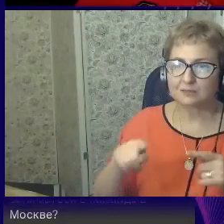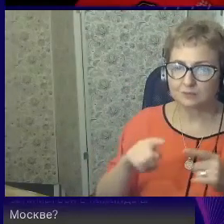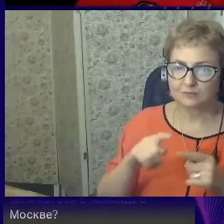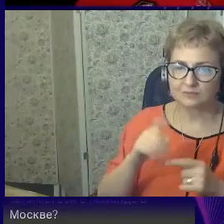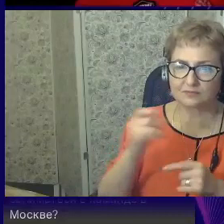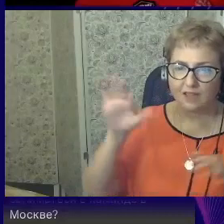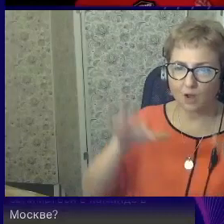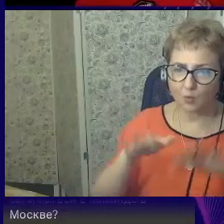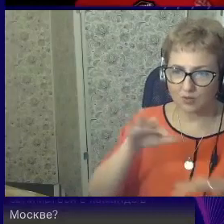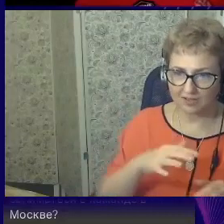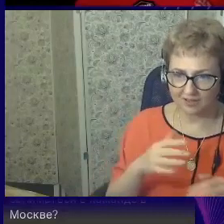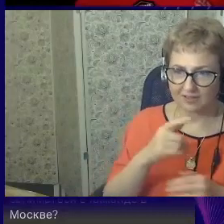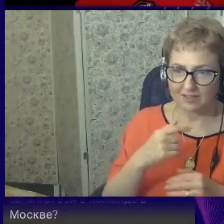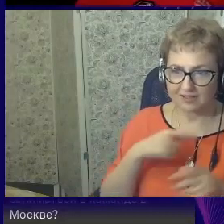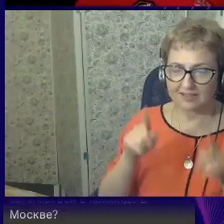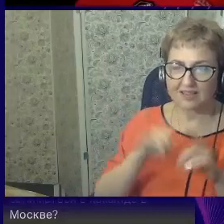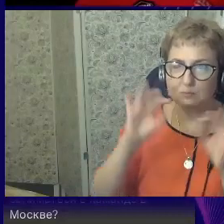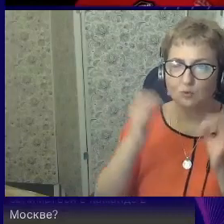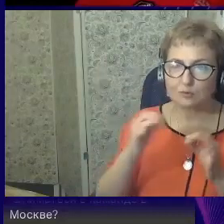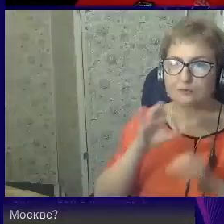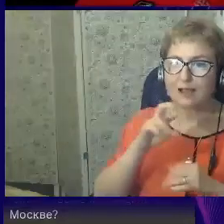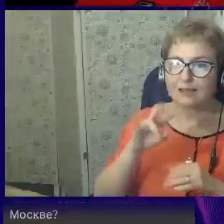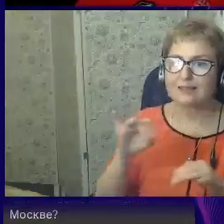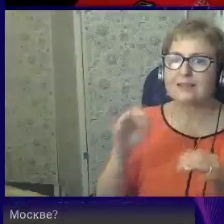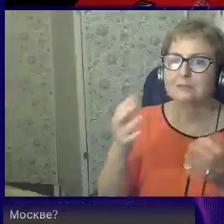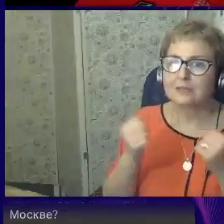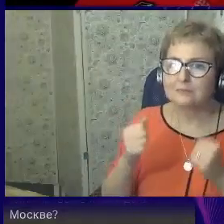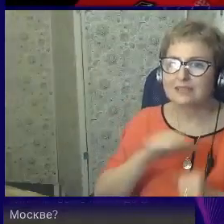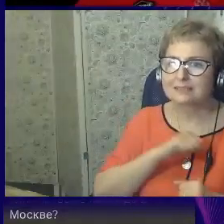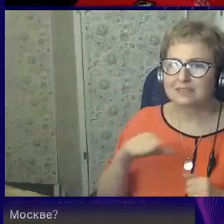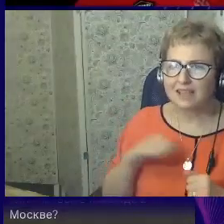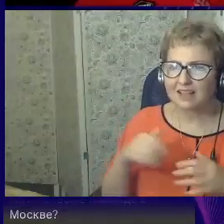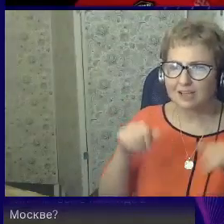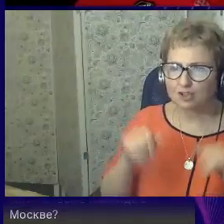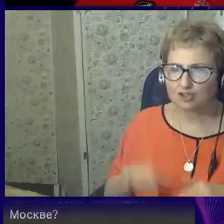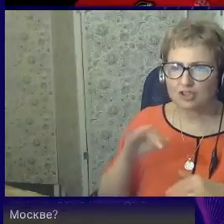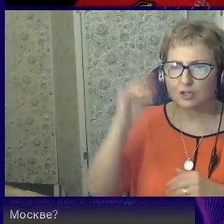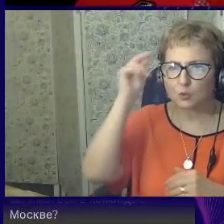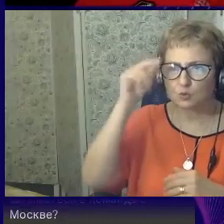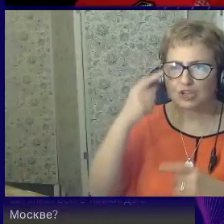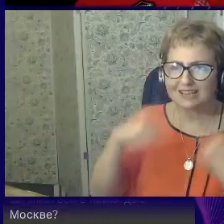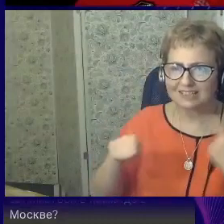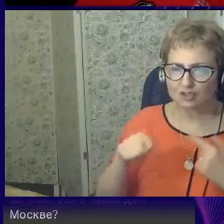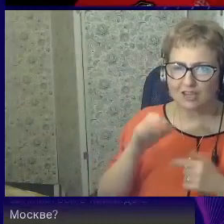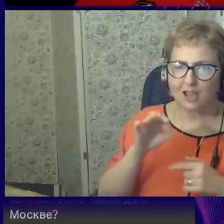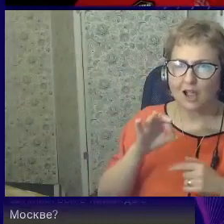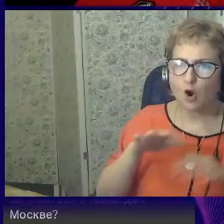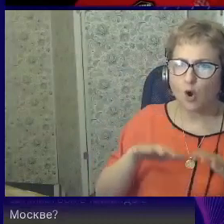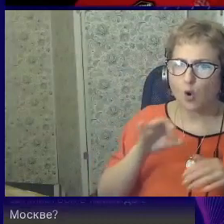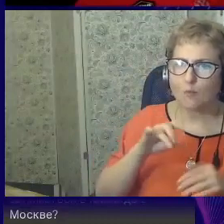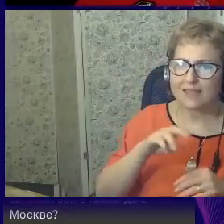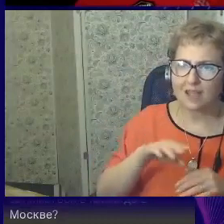например, на горке. И таким образом они принимают решения самостоятельные, и учатся различать объекты с